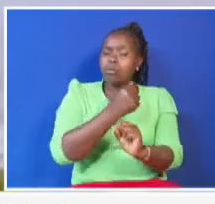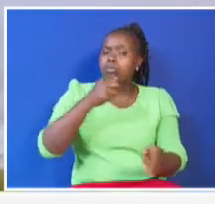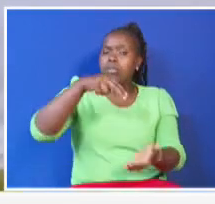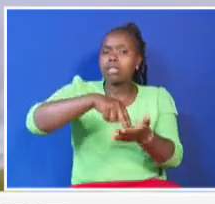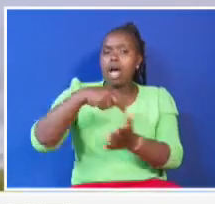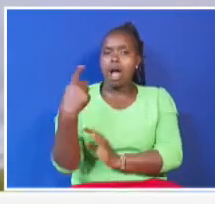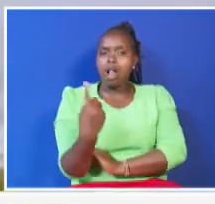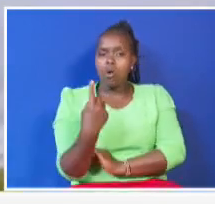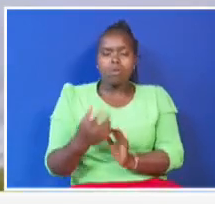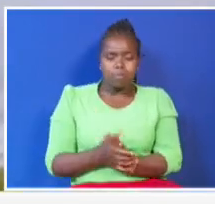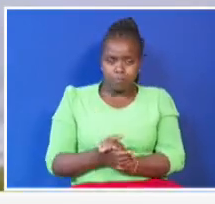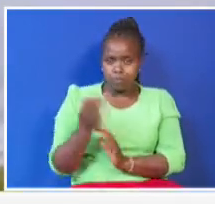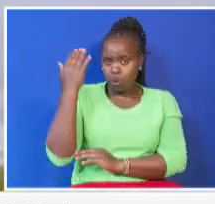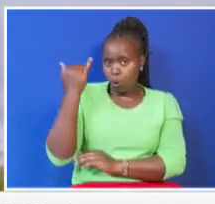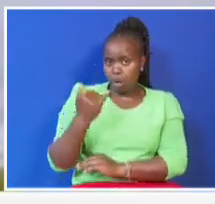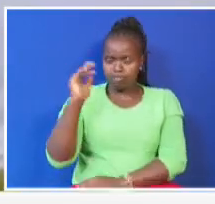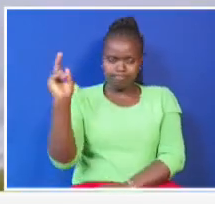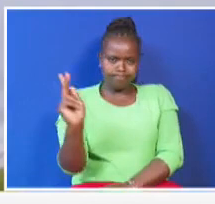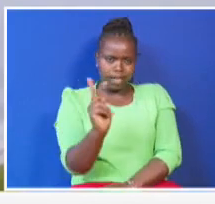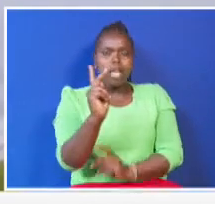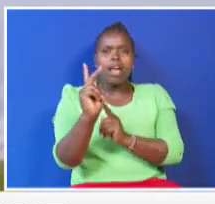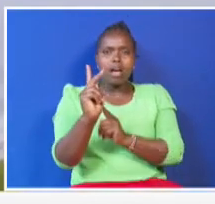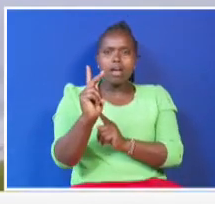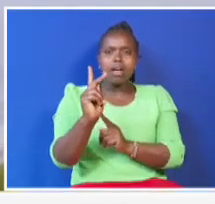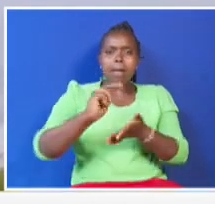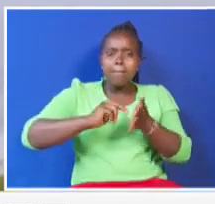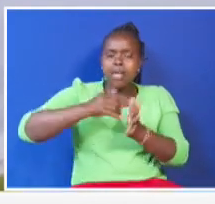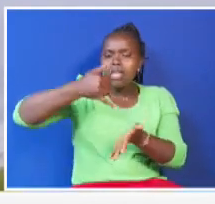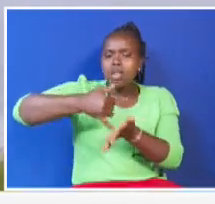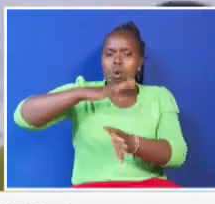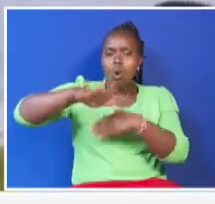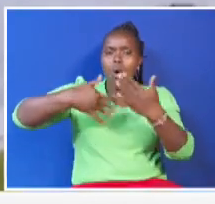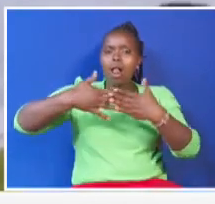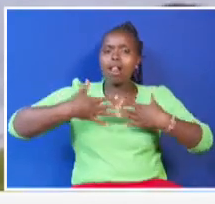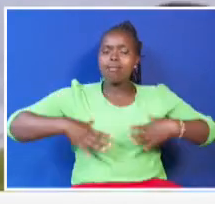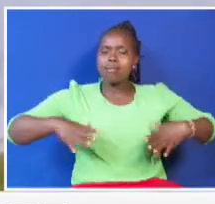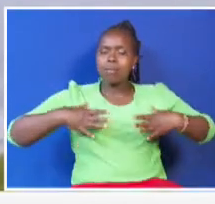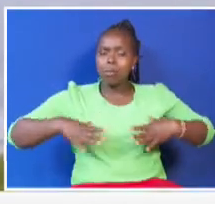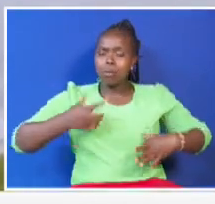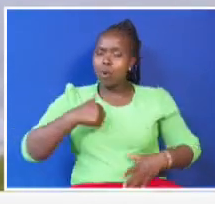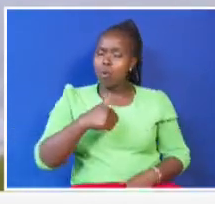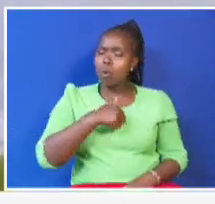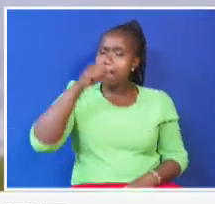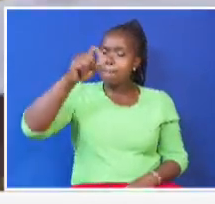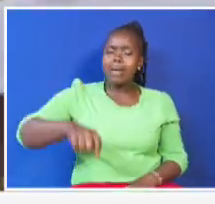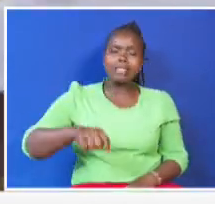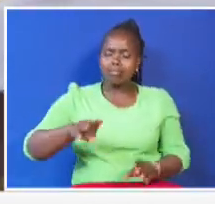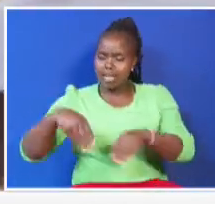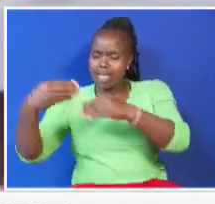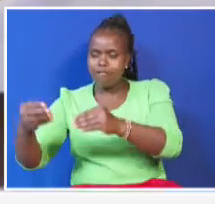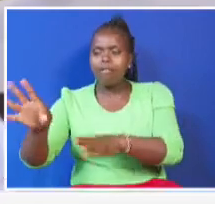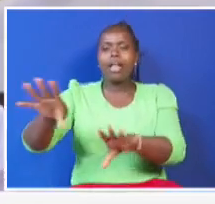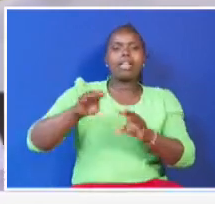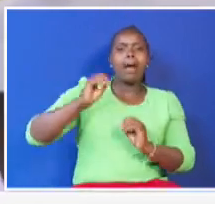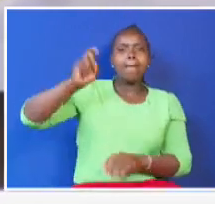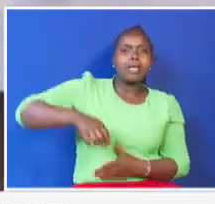alone, because Kenya is about everybody. We must give and take. Let